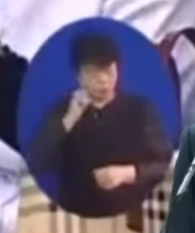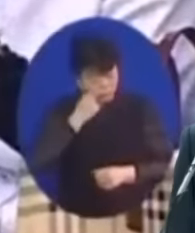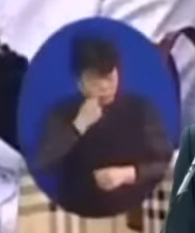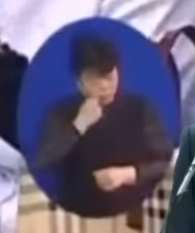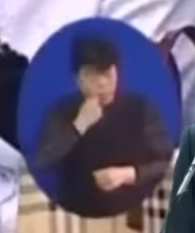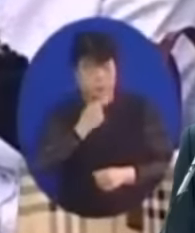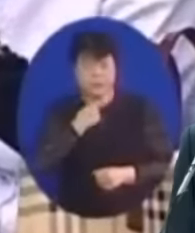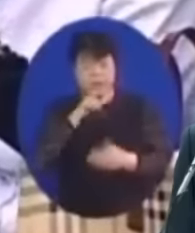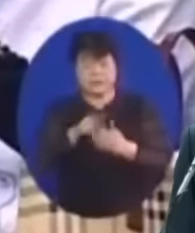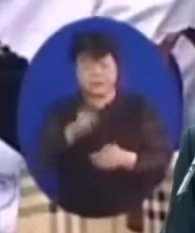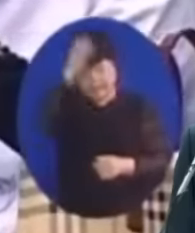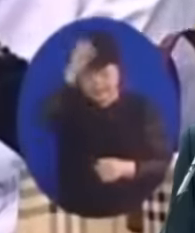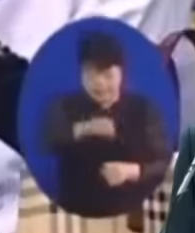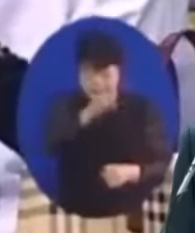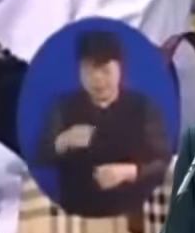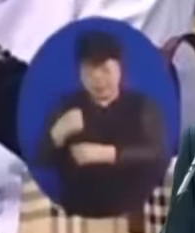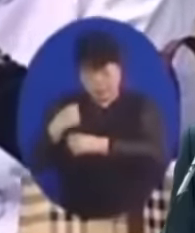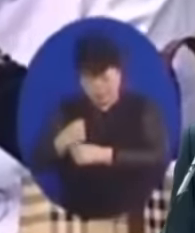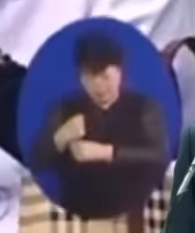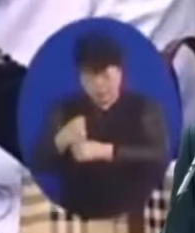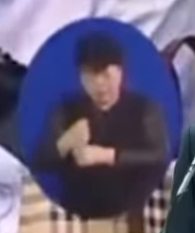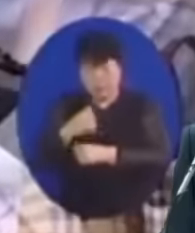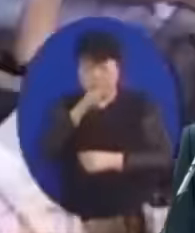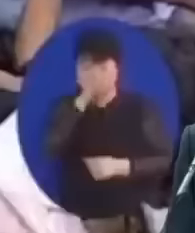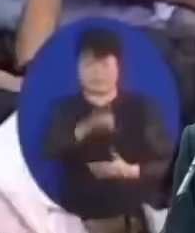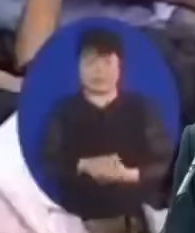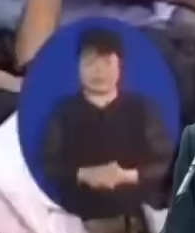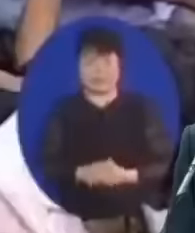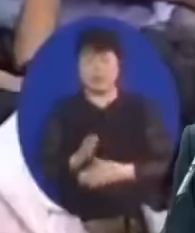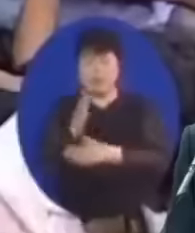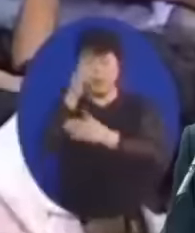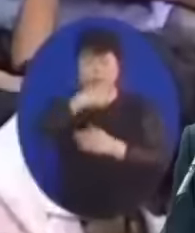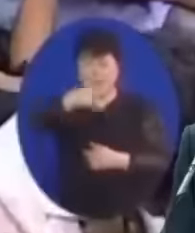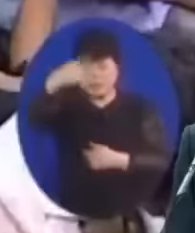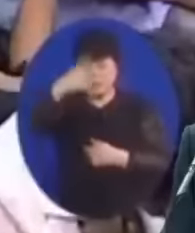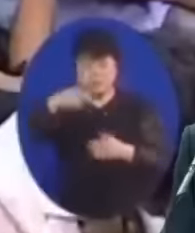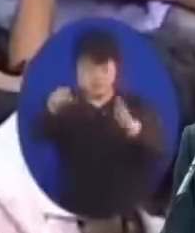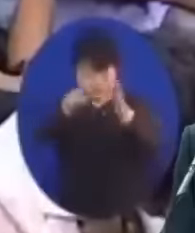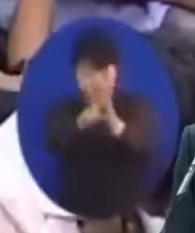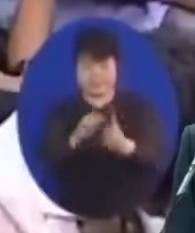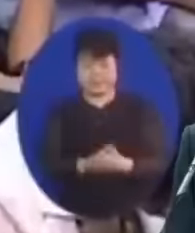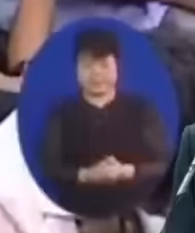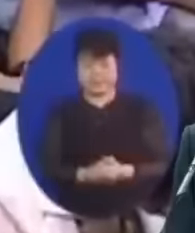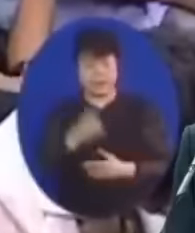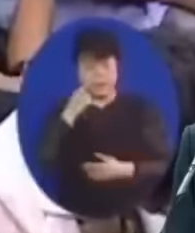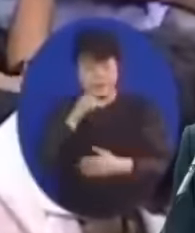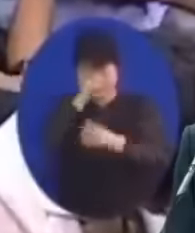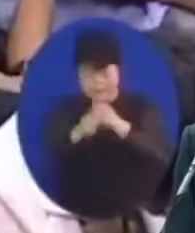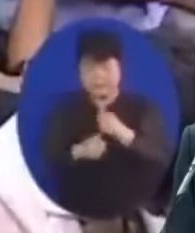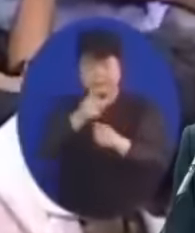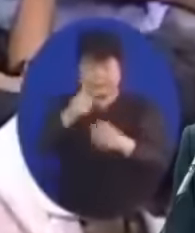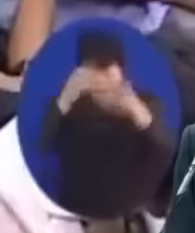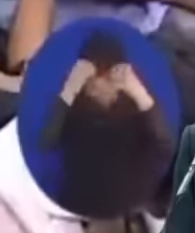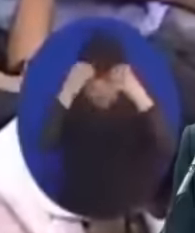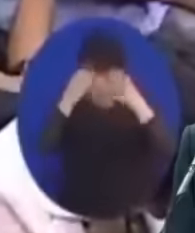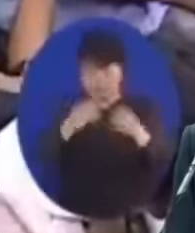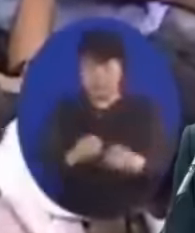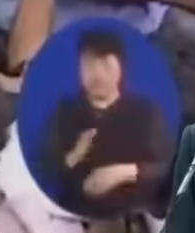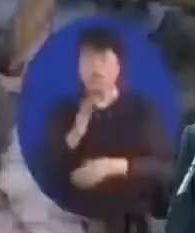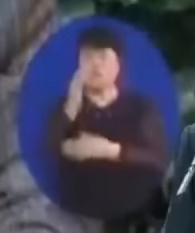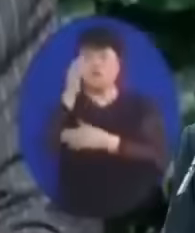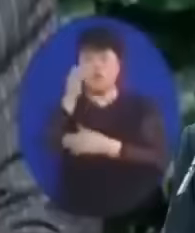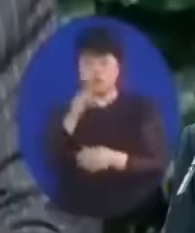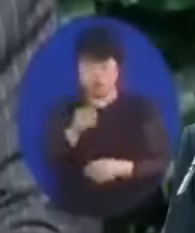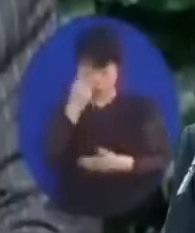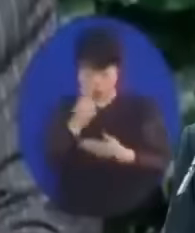위해서 십자가를 짊어지는 고난을 통해서 영광을 가져오게 된 것이니 아버지 하나님 고난 없는 영광은